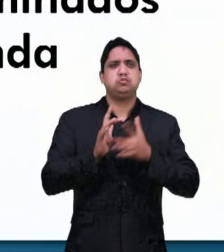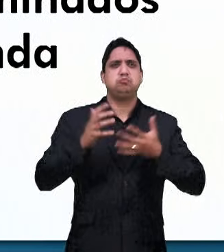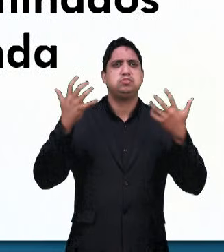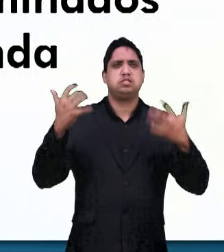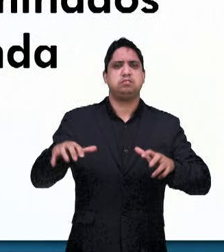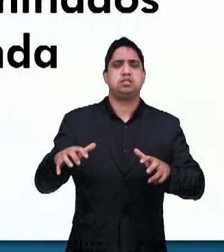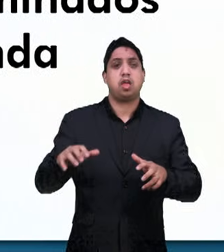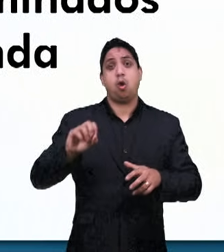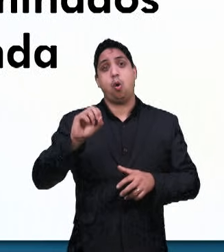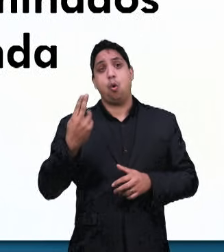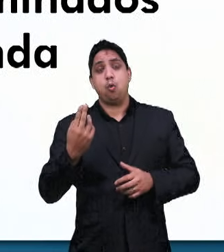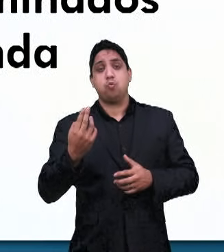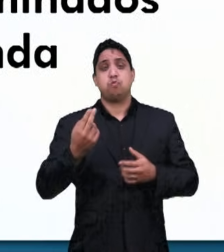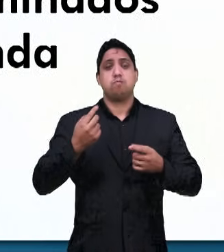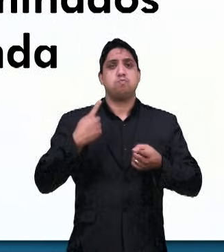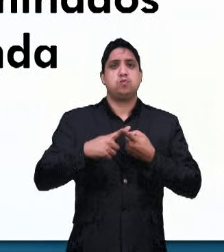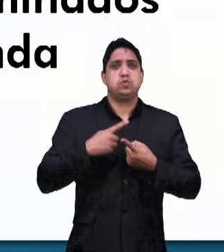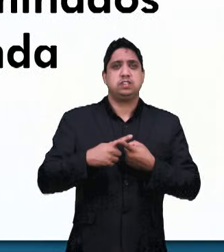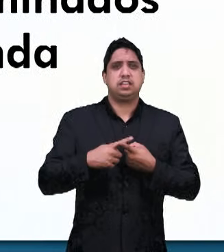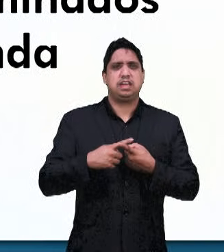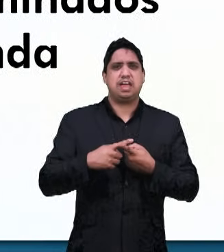pas voulu, ou pourquoi